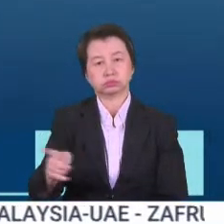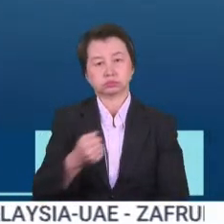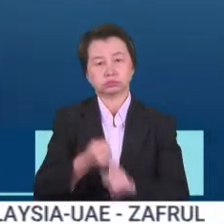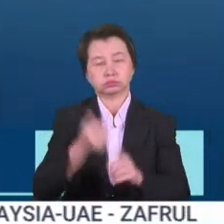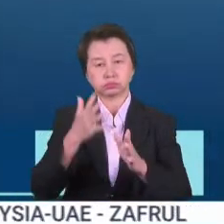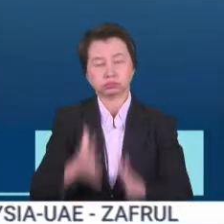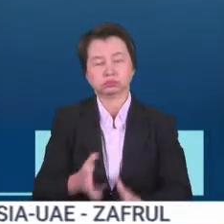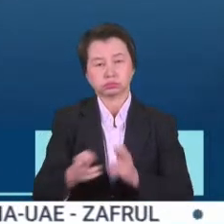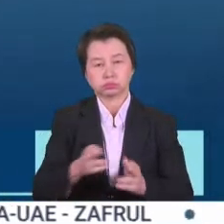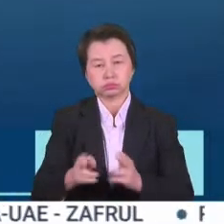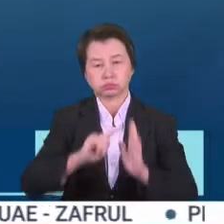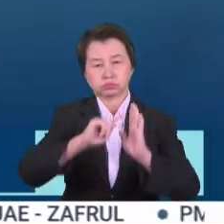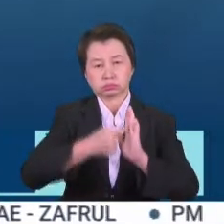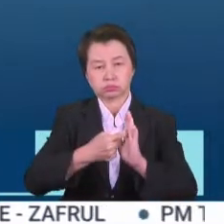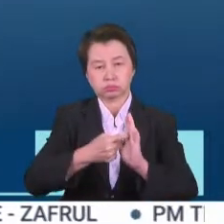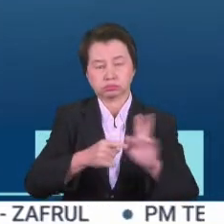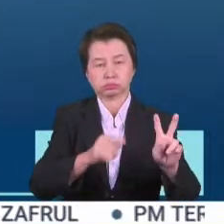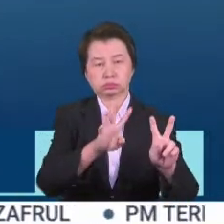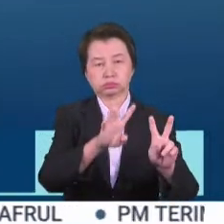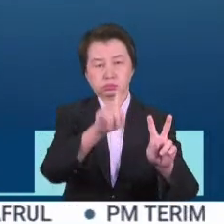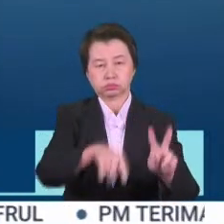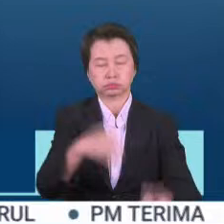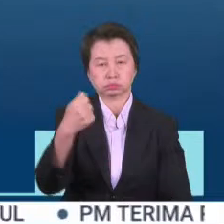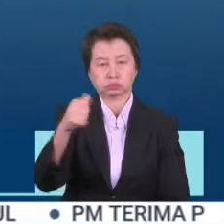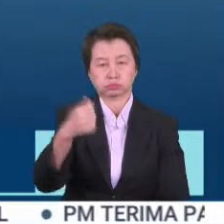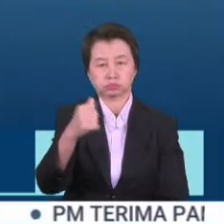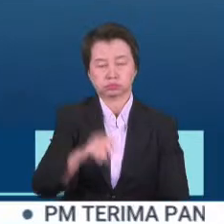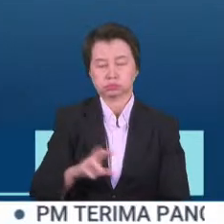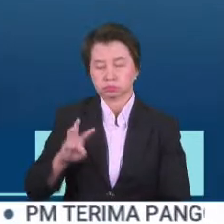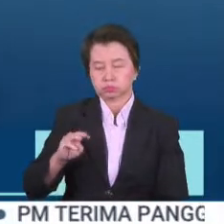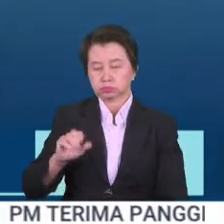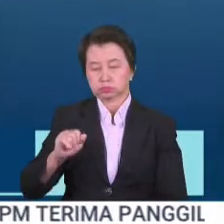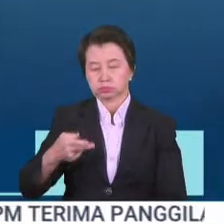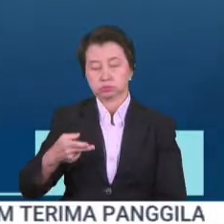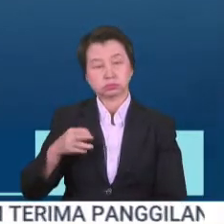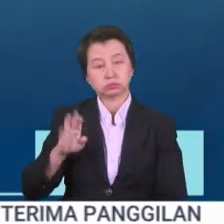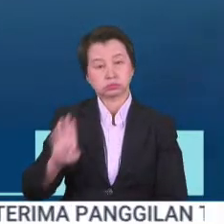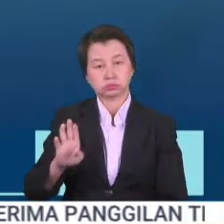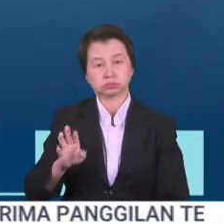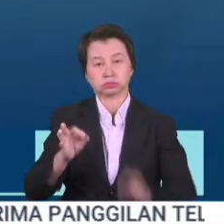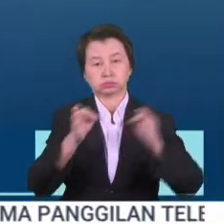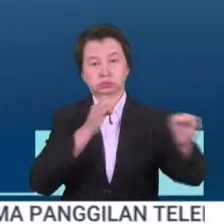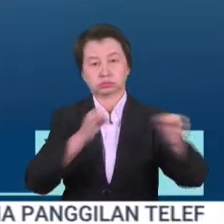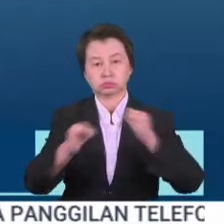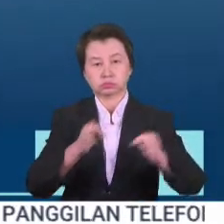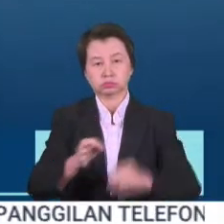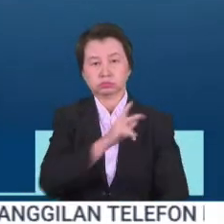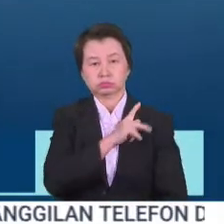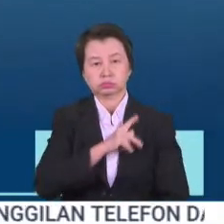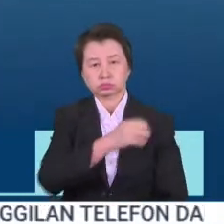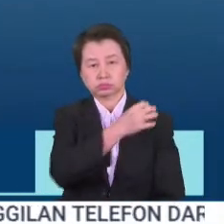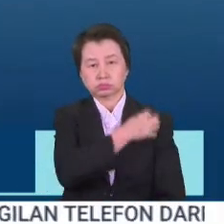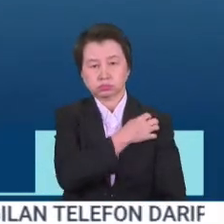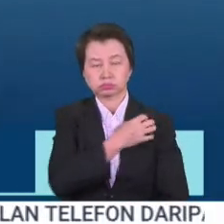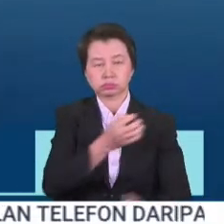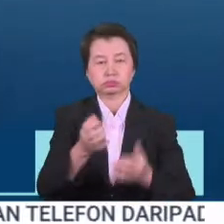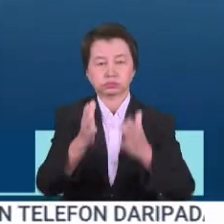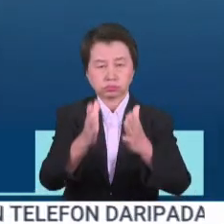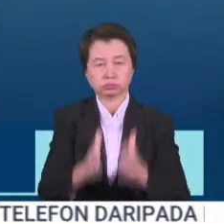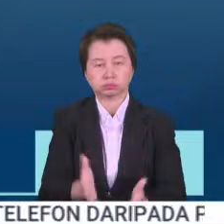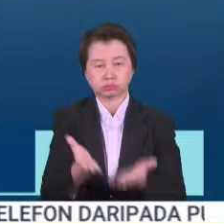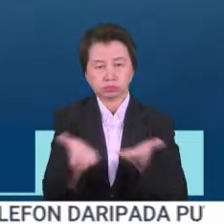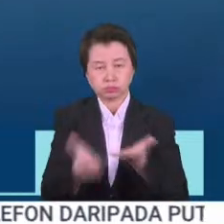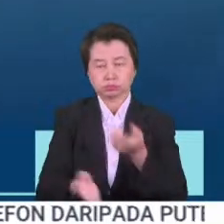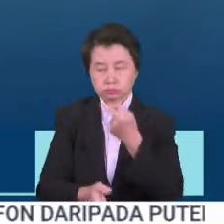pengarah urusannya berkuat kuasa 24 Oktober ini. MAHB menerusi kenyataan menjelaskan Ketua Pegawai Kewangan Kumpulan